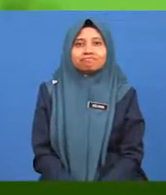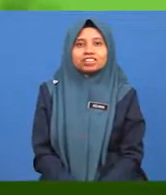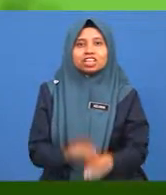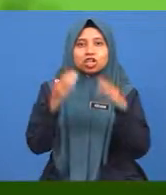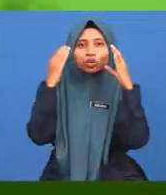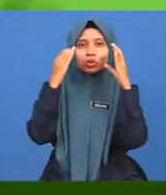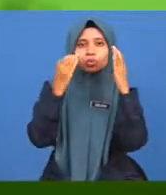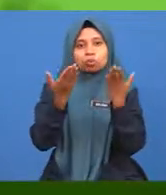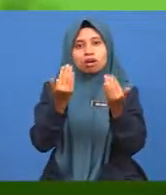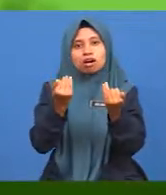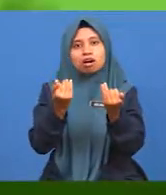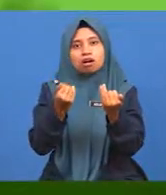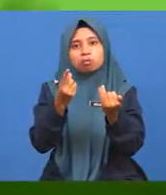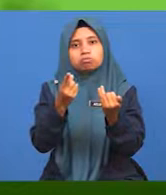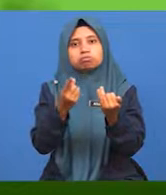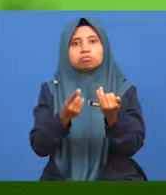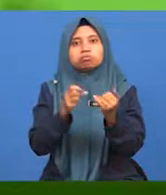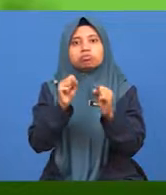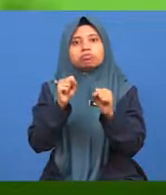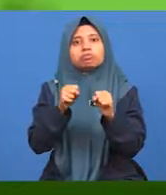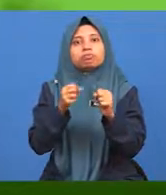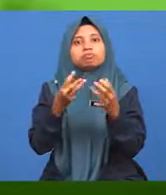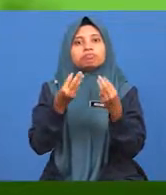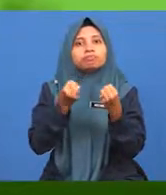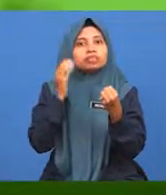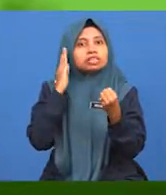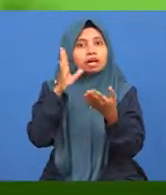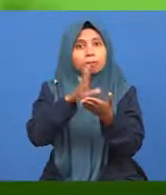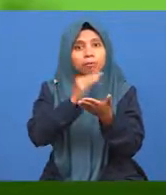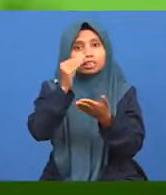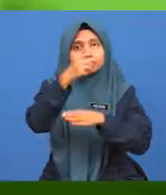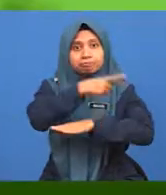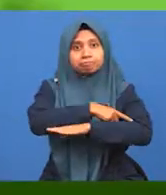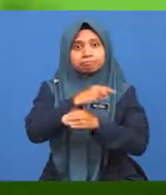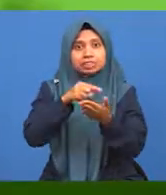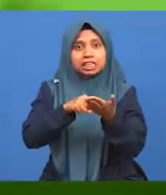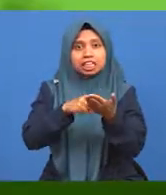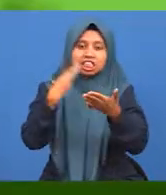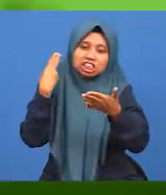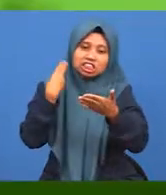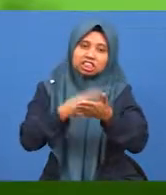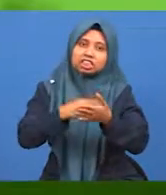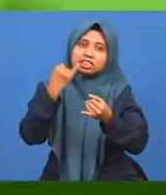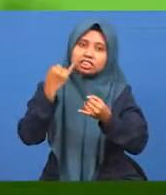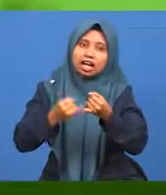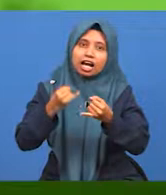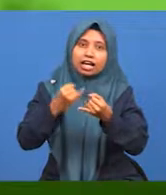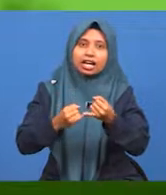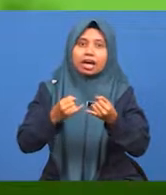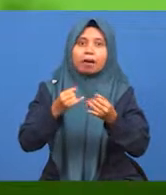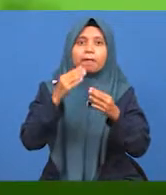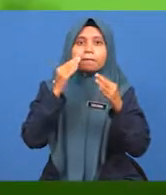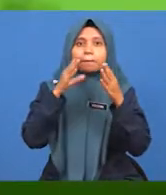Cikgu harap kamu bersedia mendengar pelajaran pada hari ini sehingga ke akhir